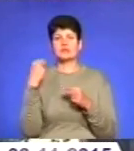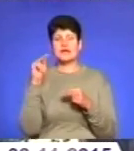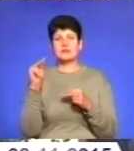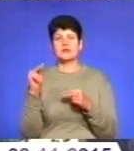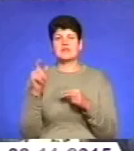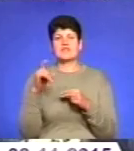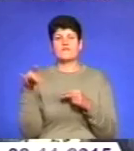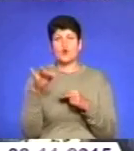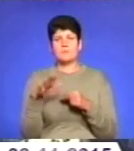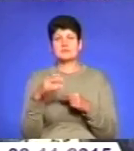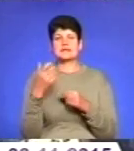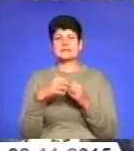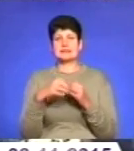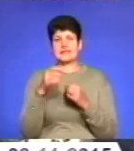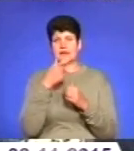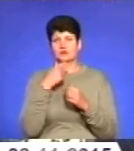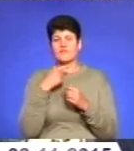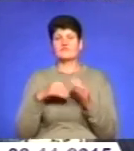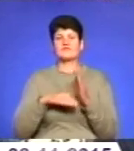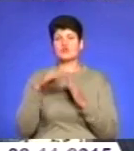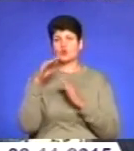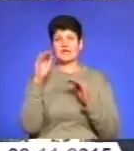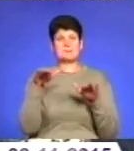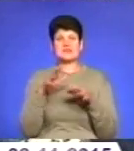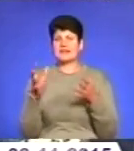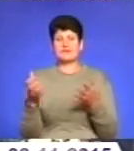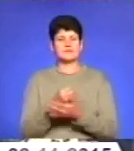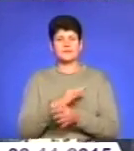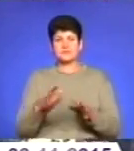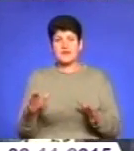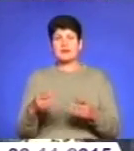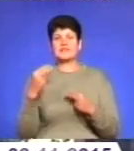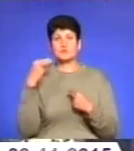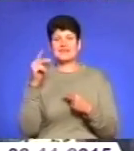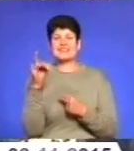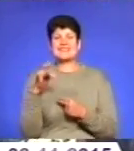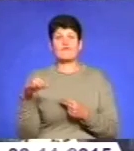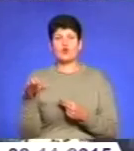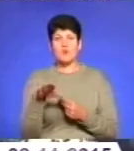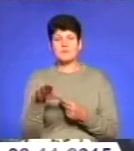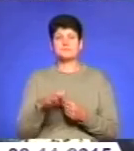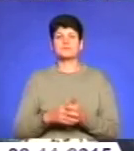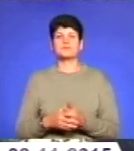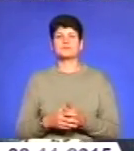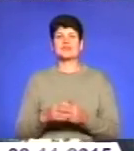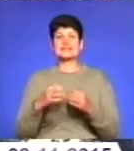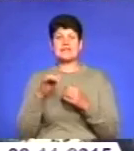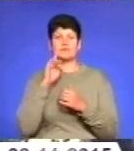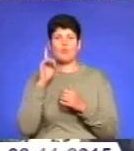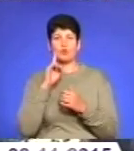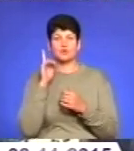еліти. Ну, високих призових місць не вдалося йому добитися, але на чемпіонаті Європи серед